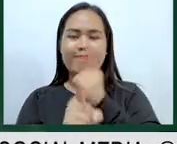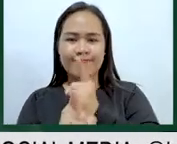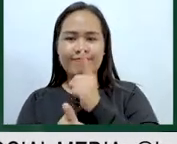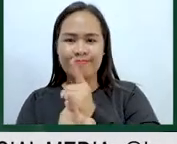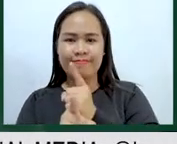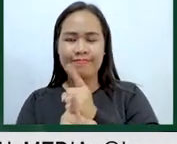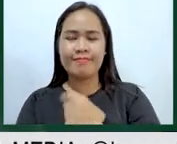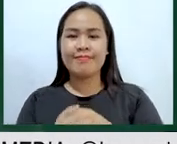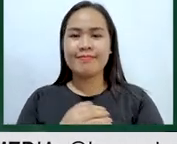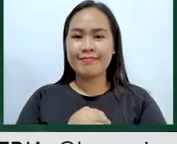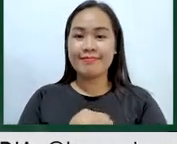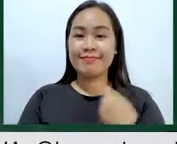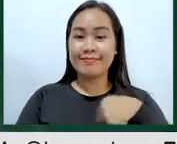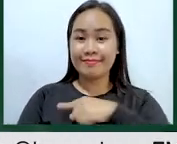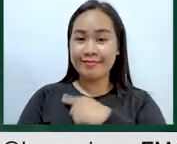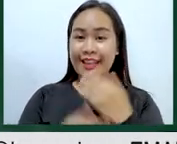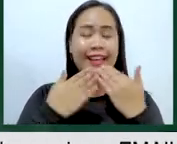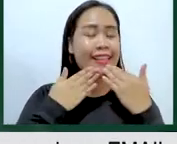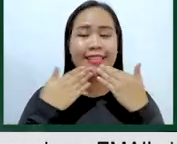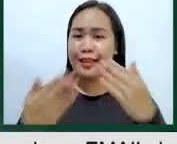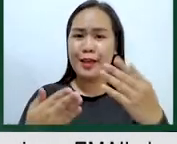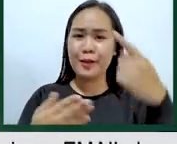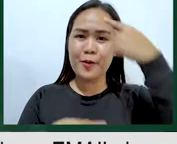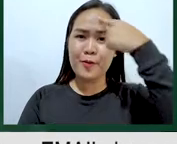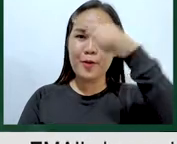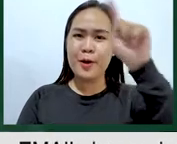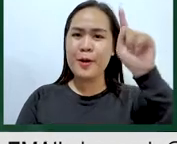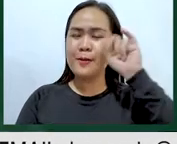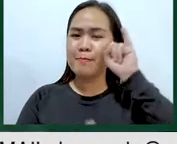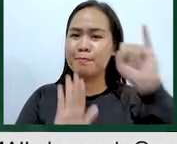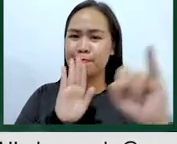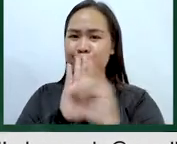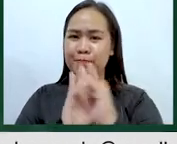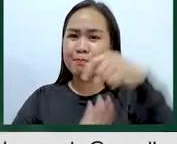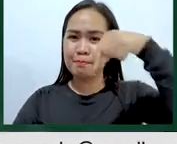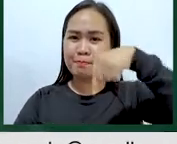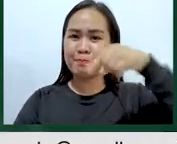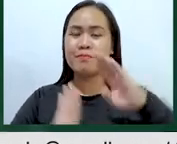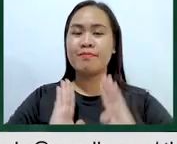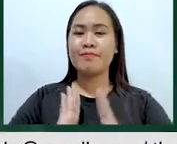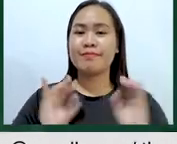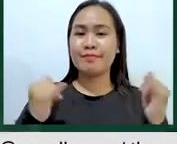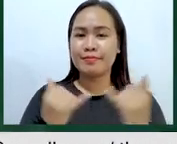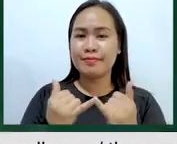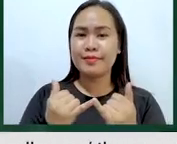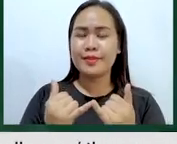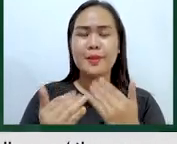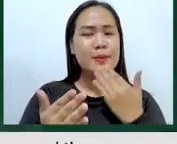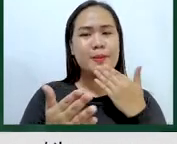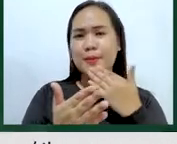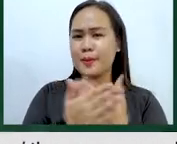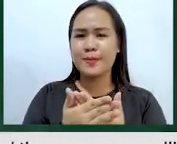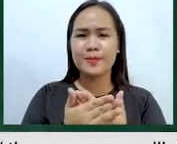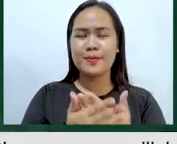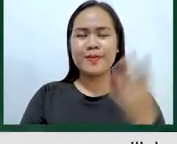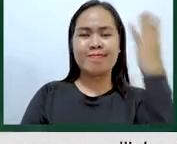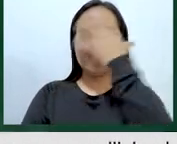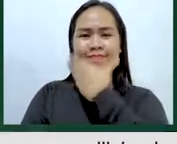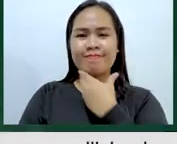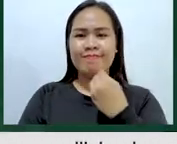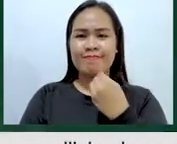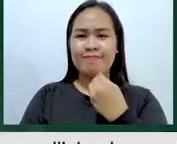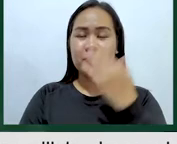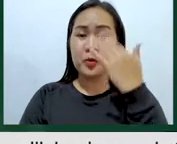gagamitin niyo po ito sa wasto. So we're very thankful na yung image, no, ng ating barangay